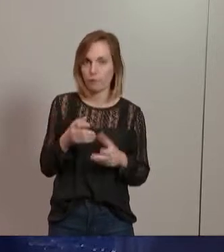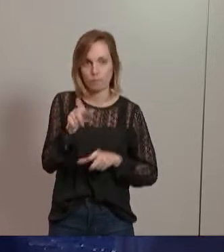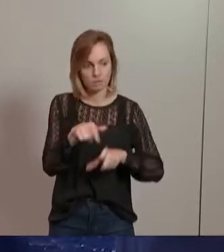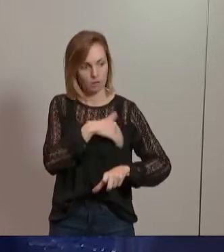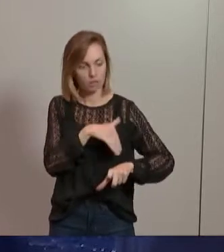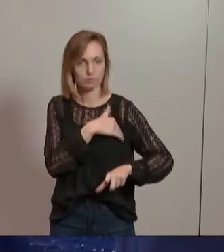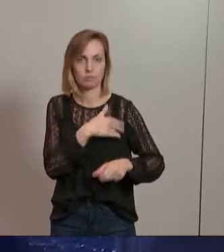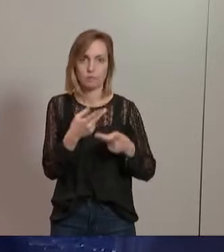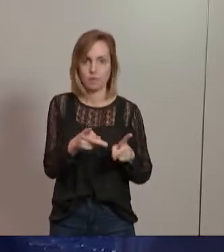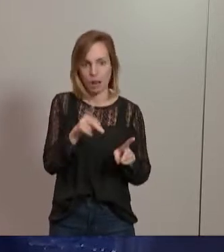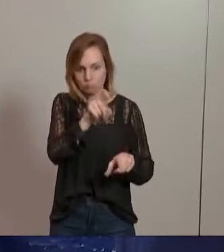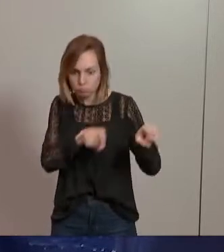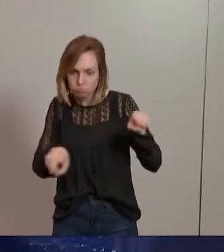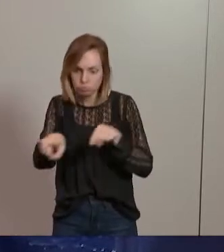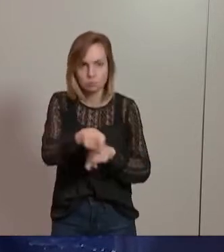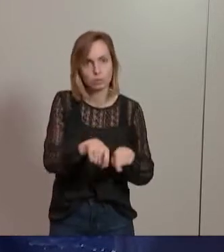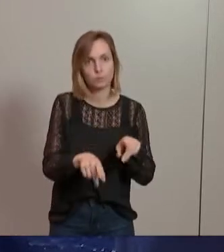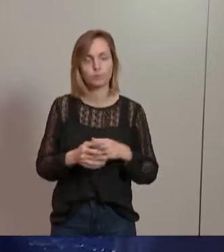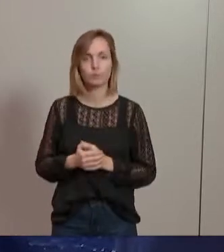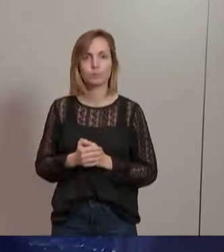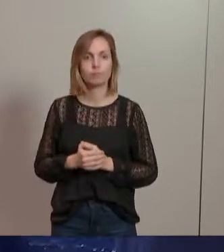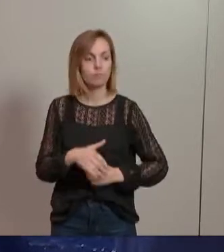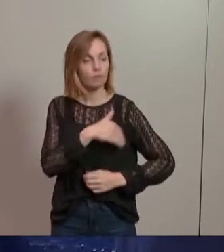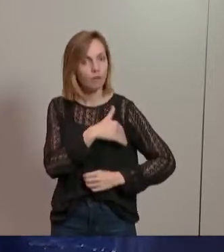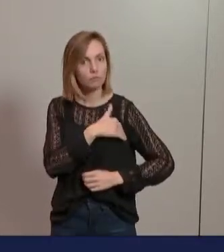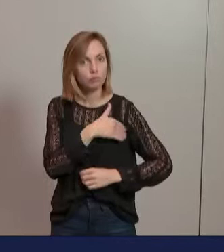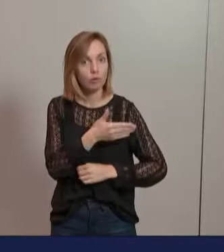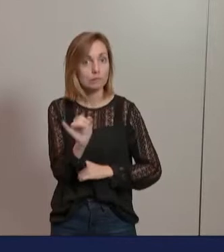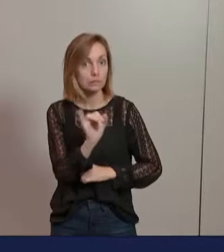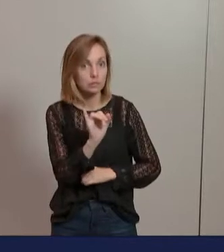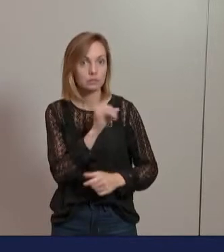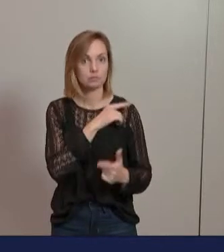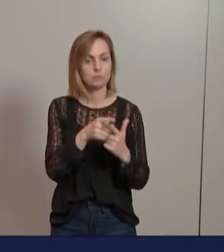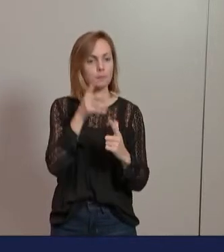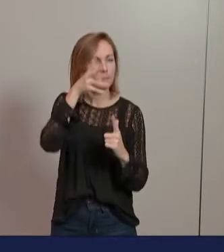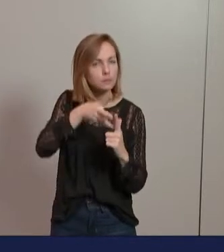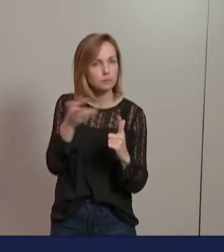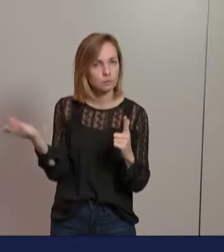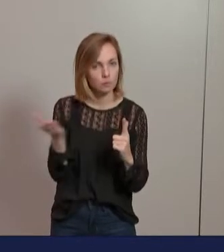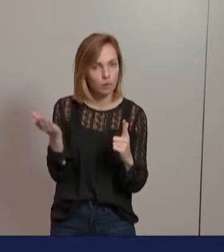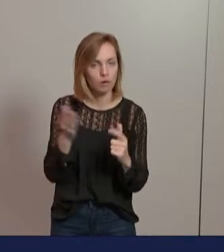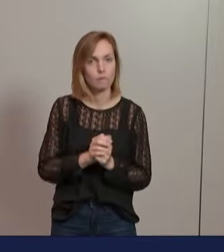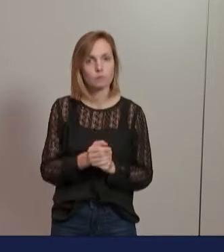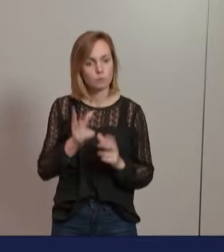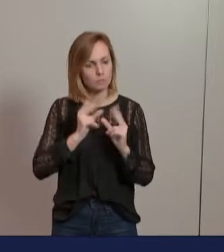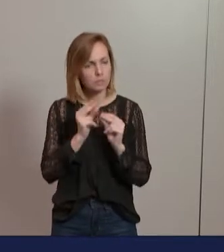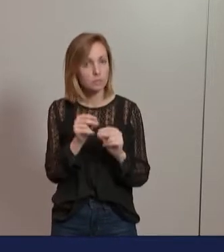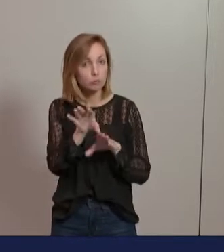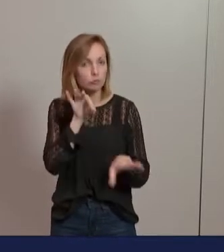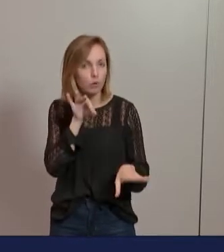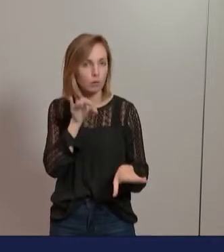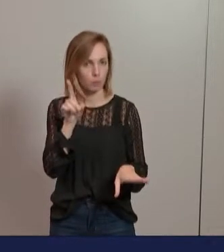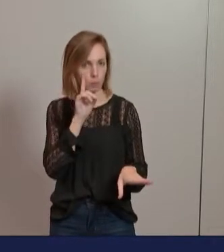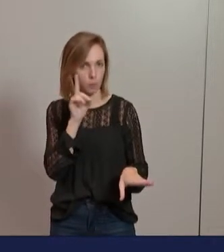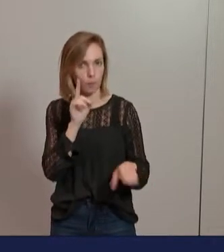ville sur l'espace public. Quels agents? Avec quelle mission? Nous expliquerons nos choix.